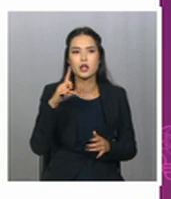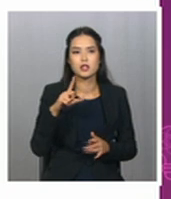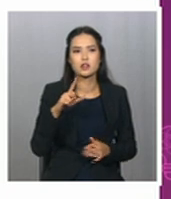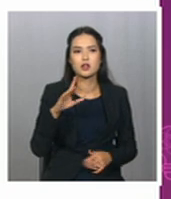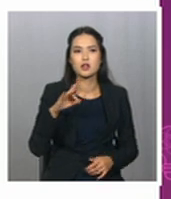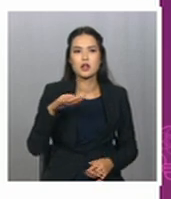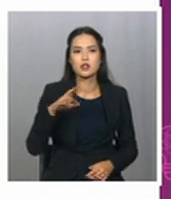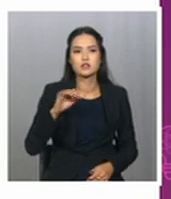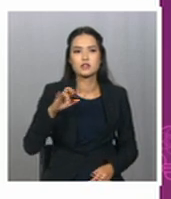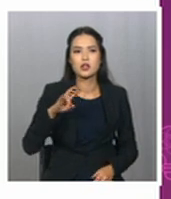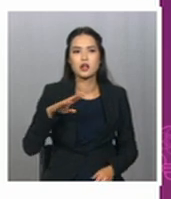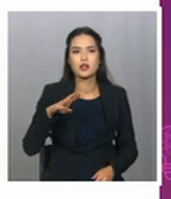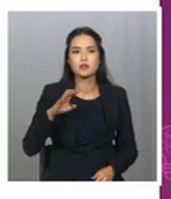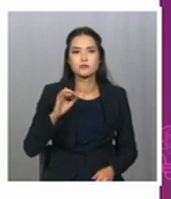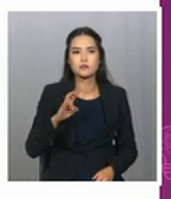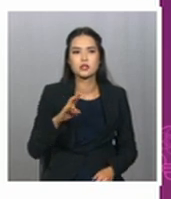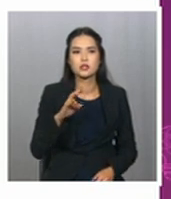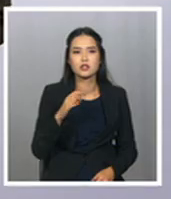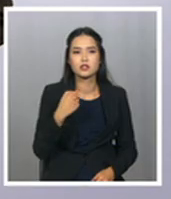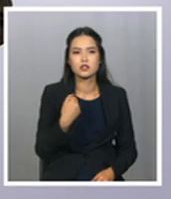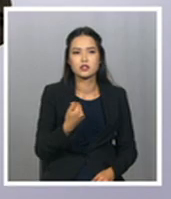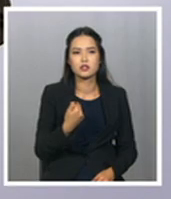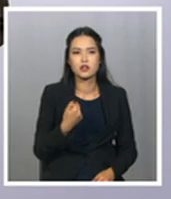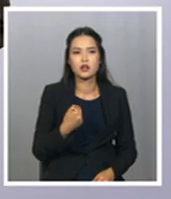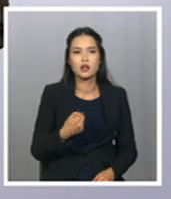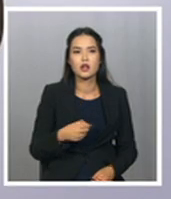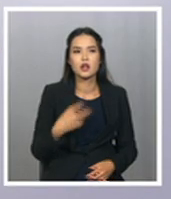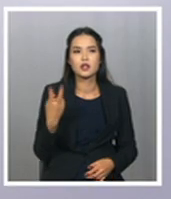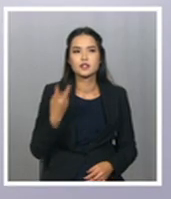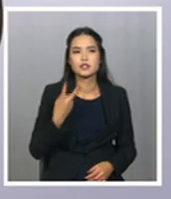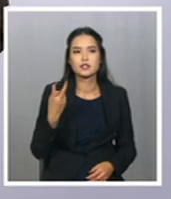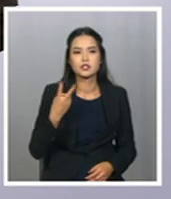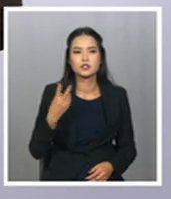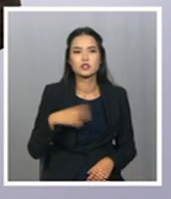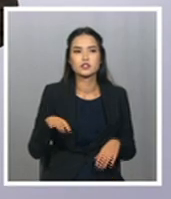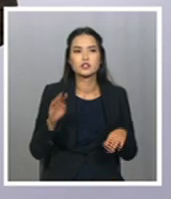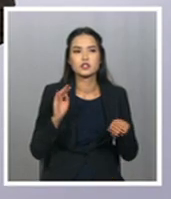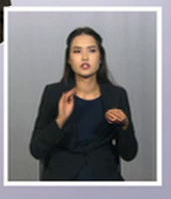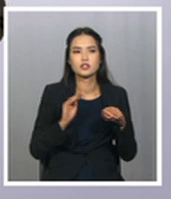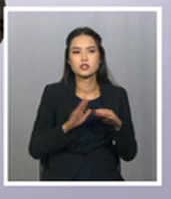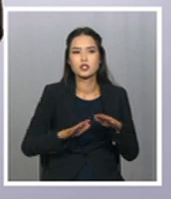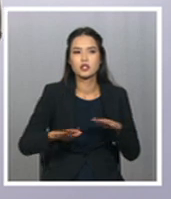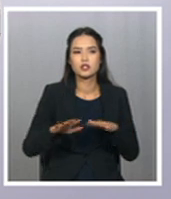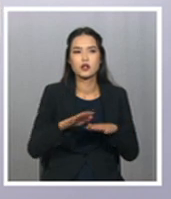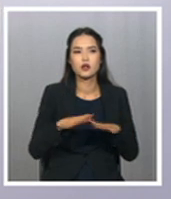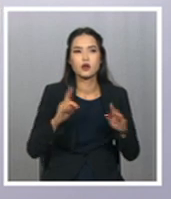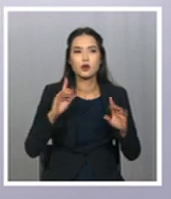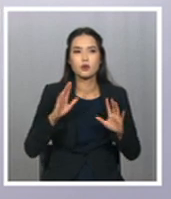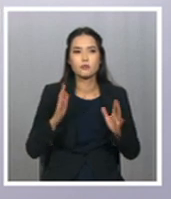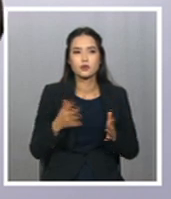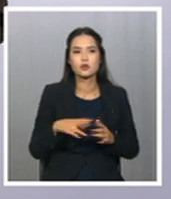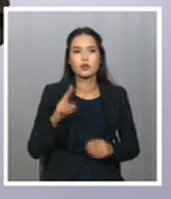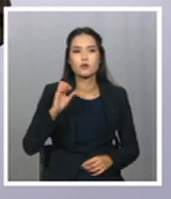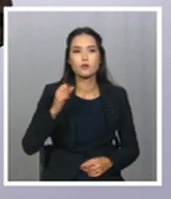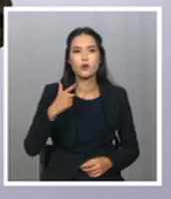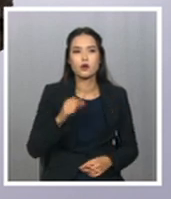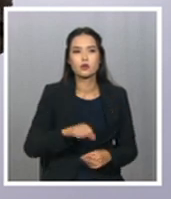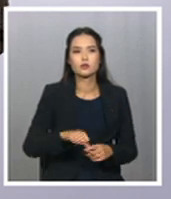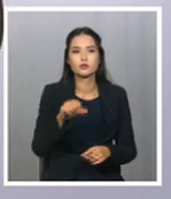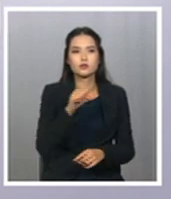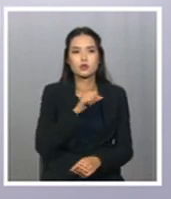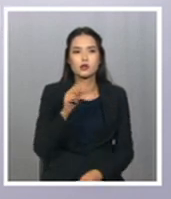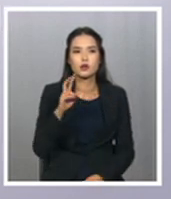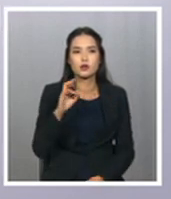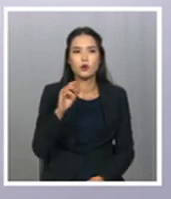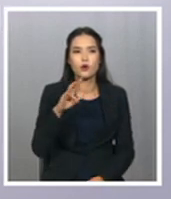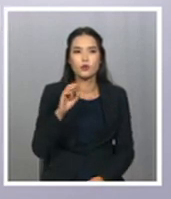тең. Мұндағы альфа радианмен. Екінші жағынан, бұл доғаның ұзындығы